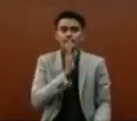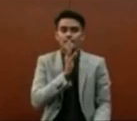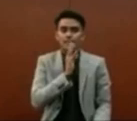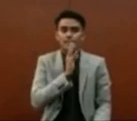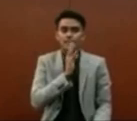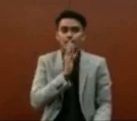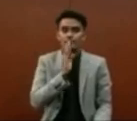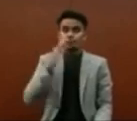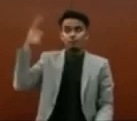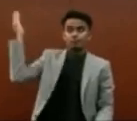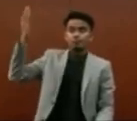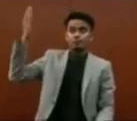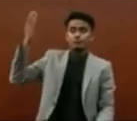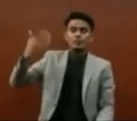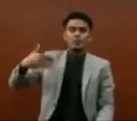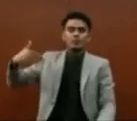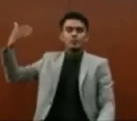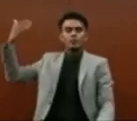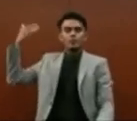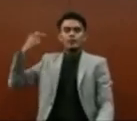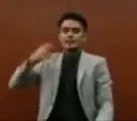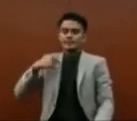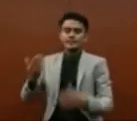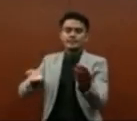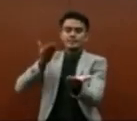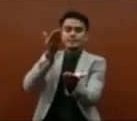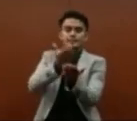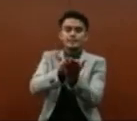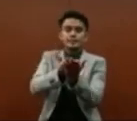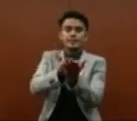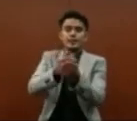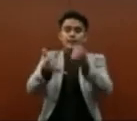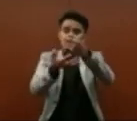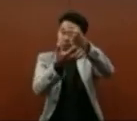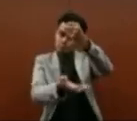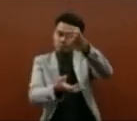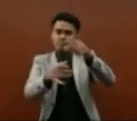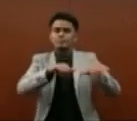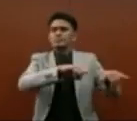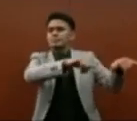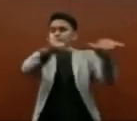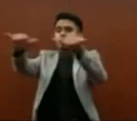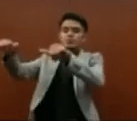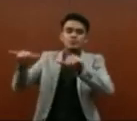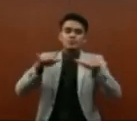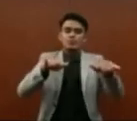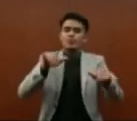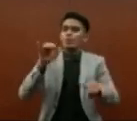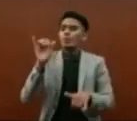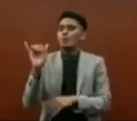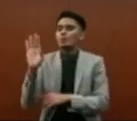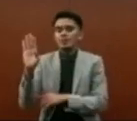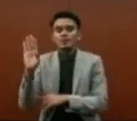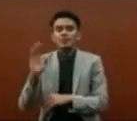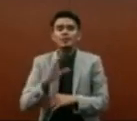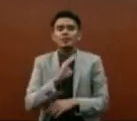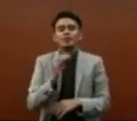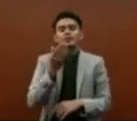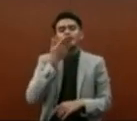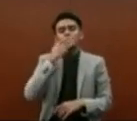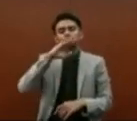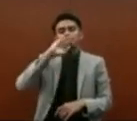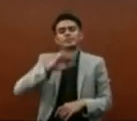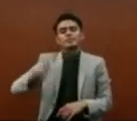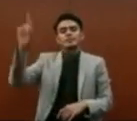Islam yang lalu saya pernah mencadangkan peruntukkan yang sekarang kepada semua lele Dewa Negeri Alhamdulillah saya